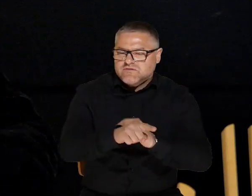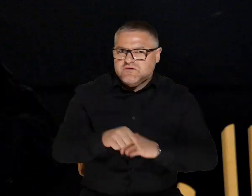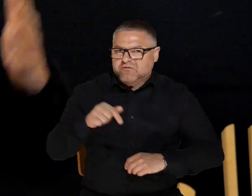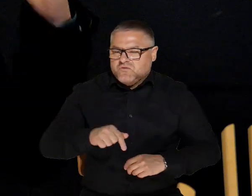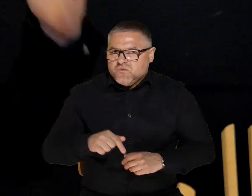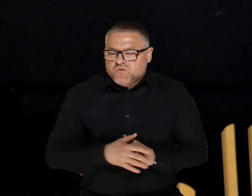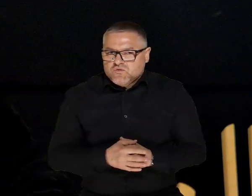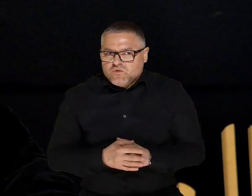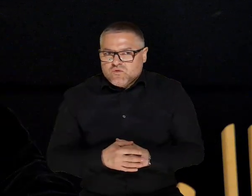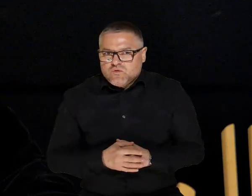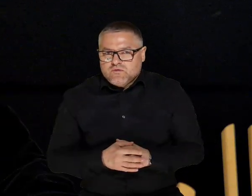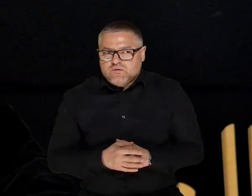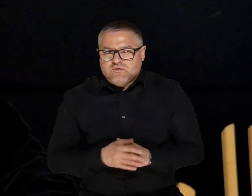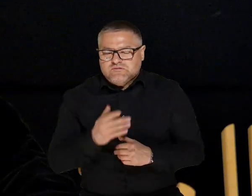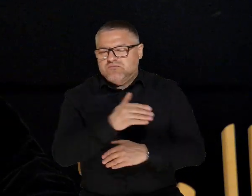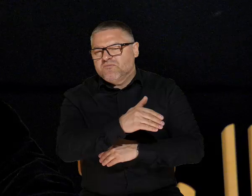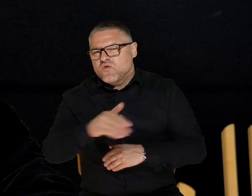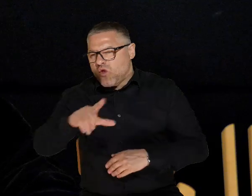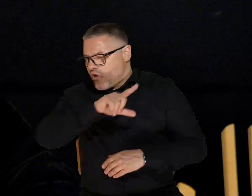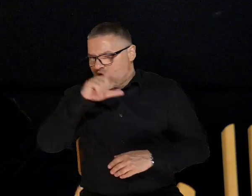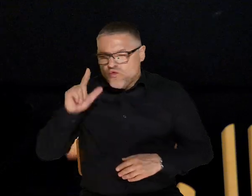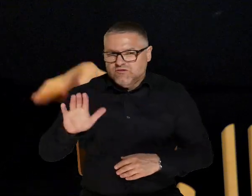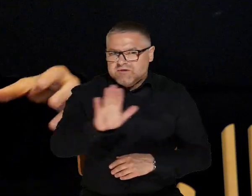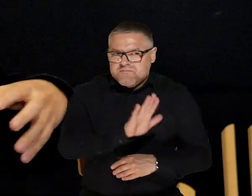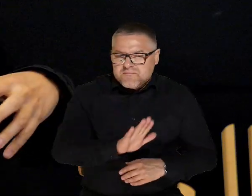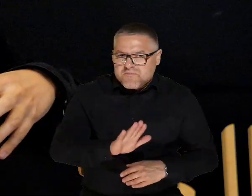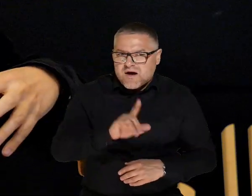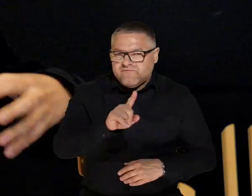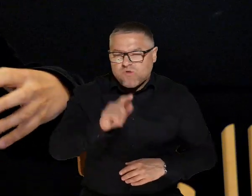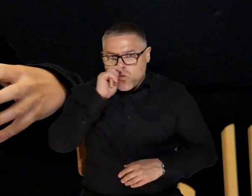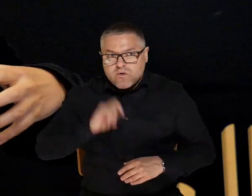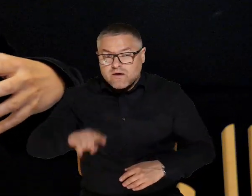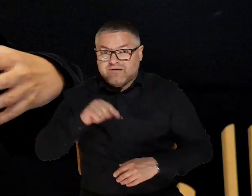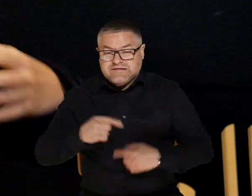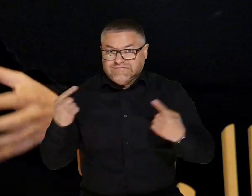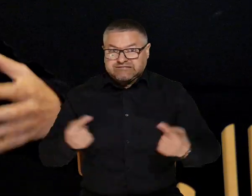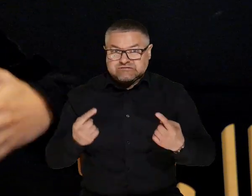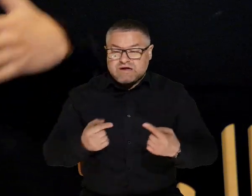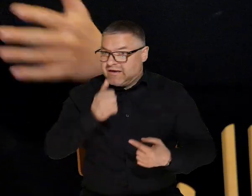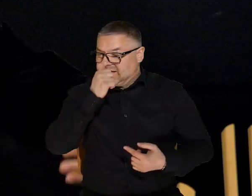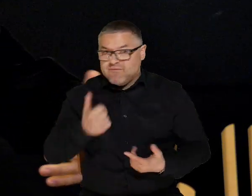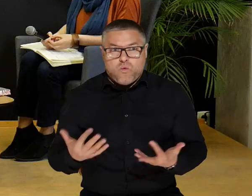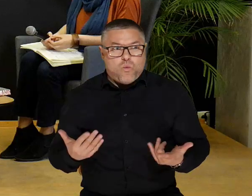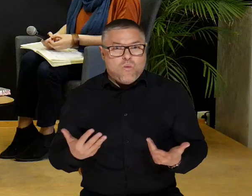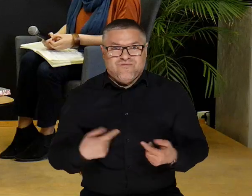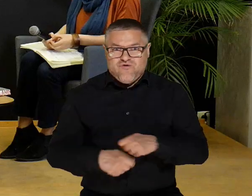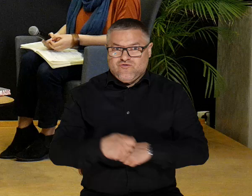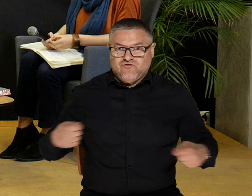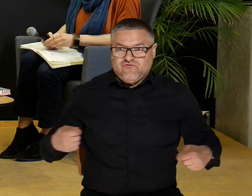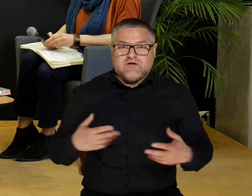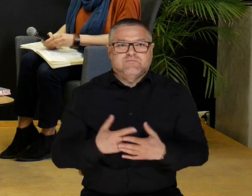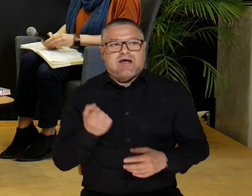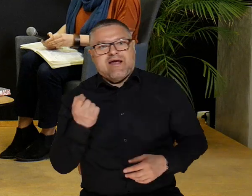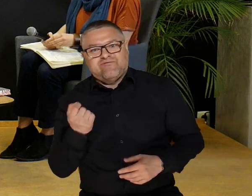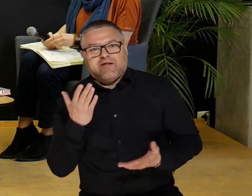kraju miały miliony ludzi i oni z tej sytuacji nie mogli łatwo wyjść. To nie było tak, że oni sobie trafili